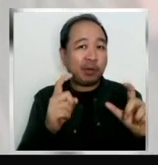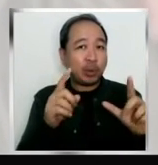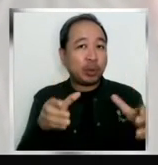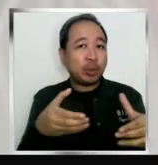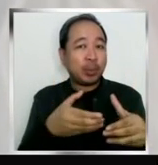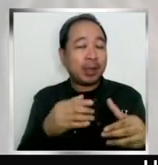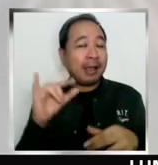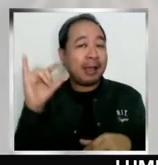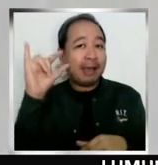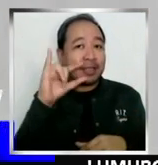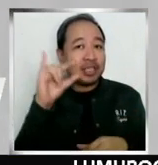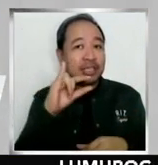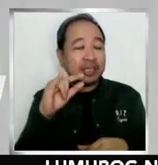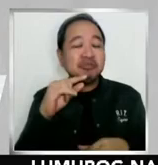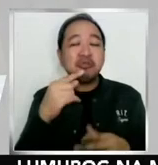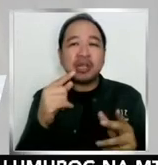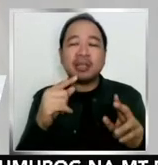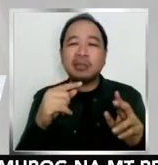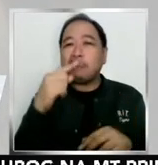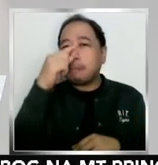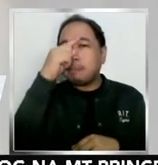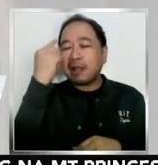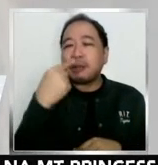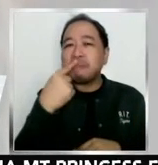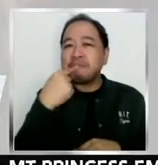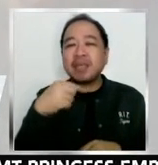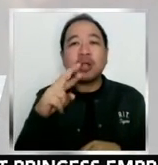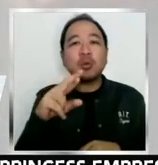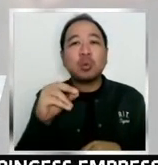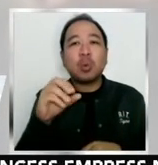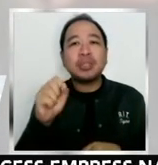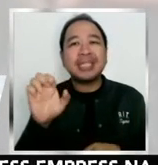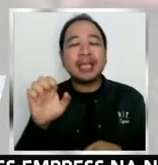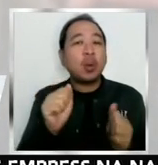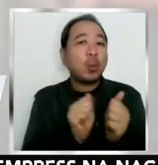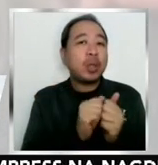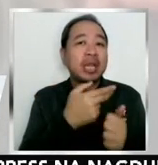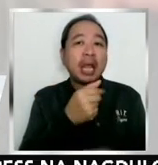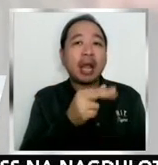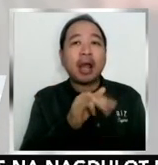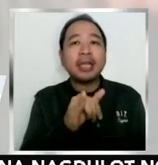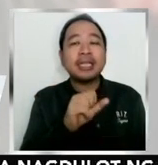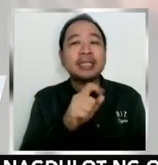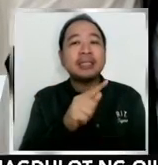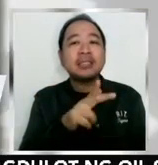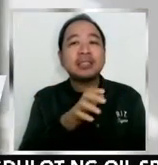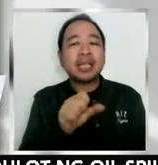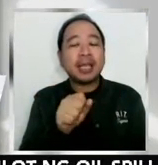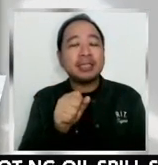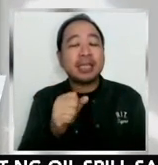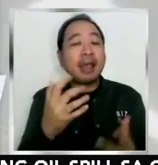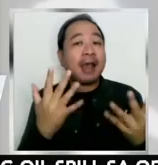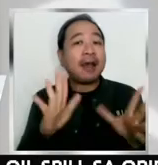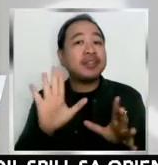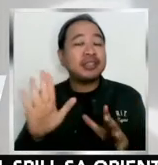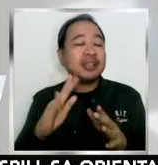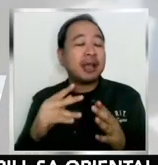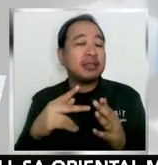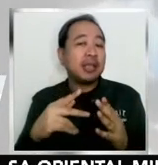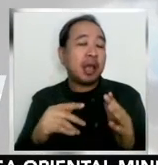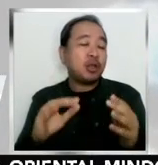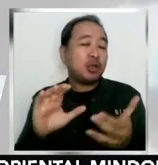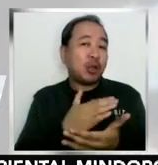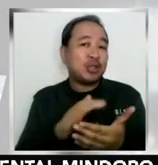ni Blackpink Rosé with Grammy winner Harry Styles after ng kanyang Love on Tour concert sa South Korea. Sa hiwalay na IG